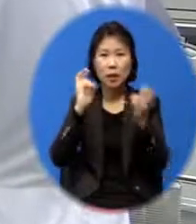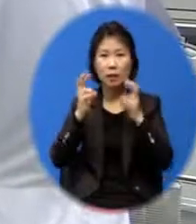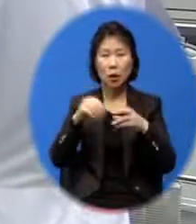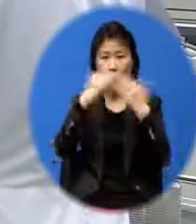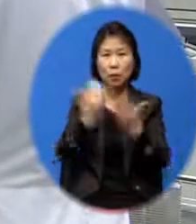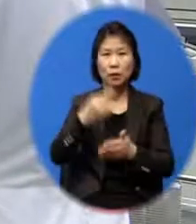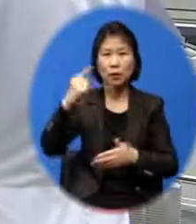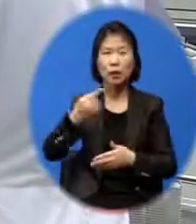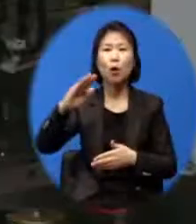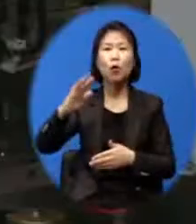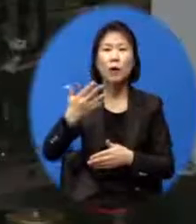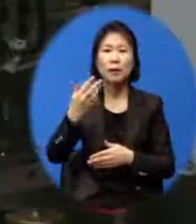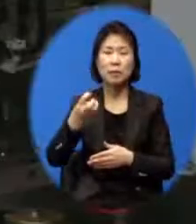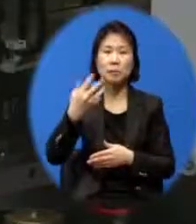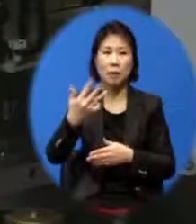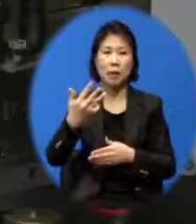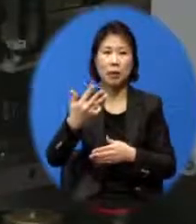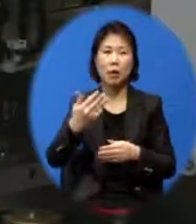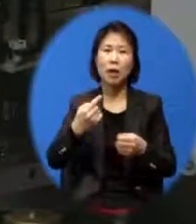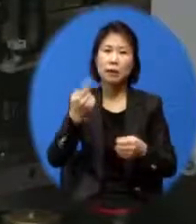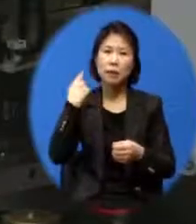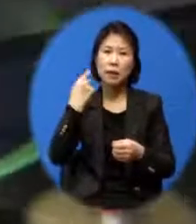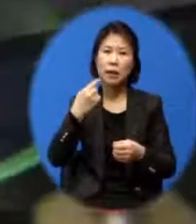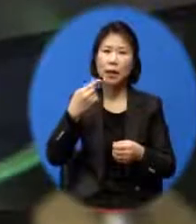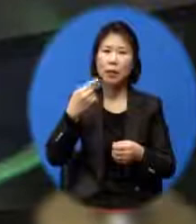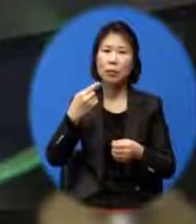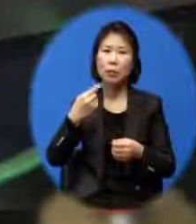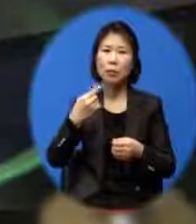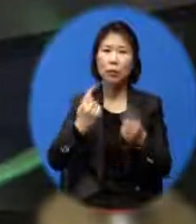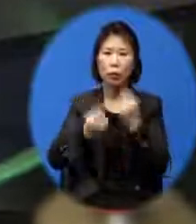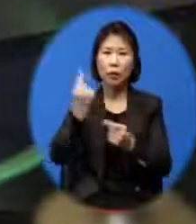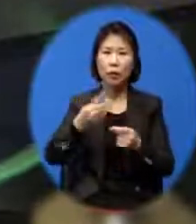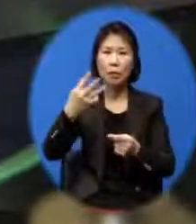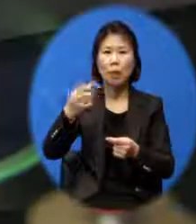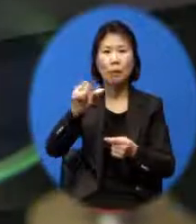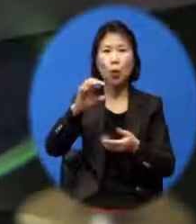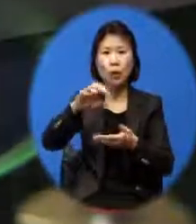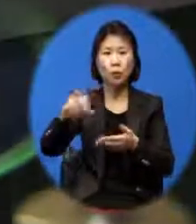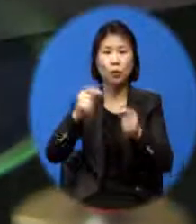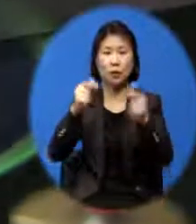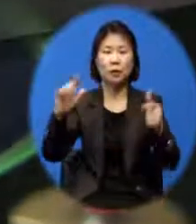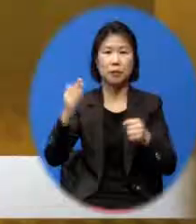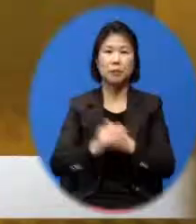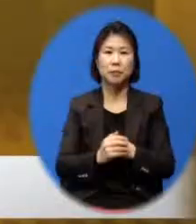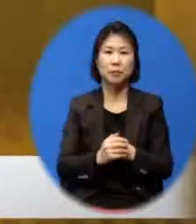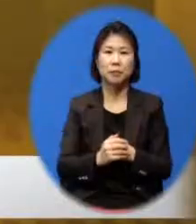모두 1938개로 지난해 1853개보다 무려 85개 업체가 증가한 것으로 나타났습니다.